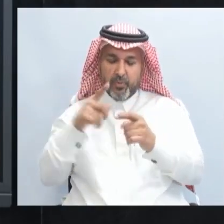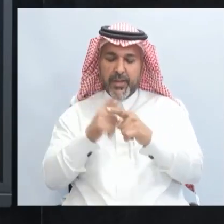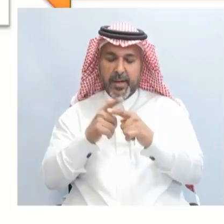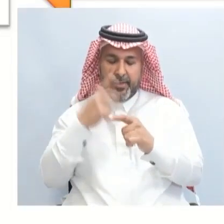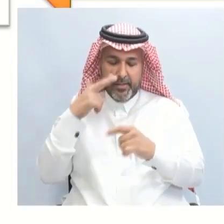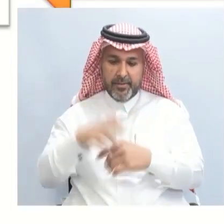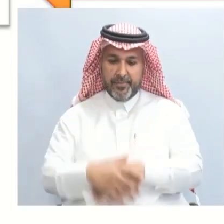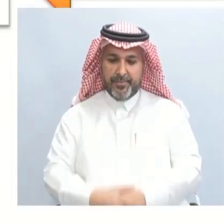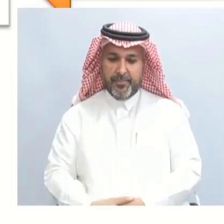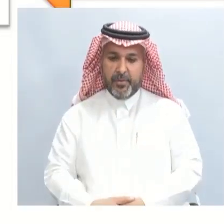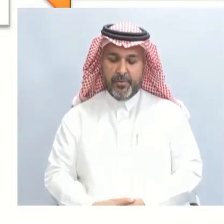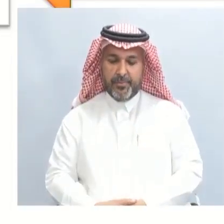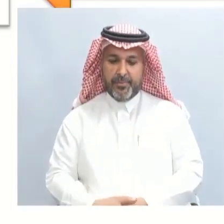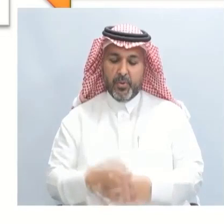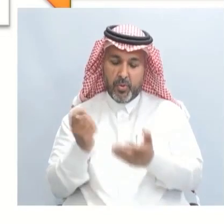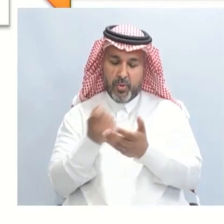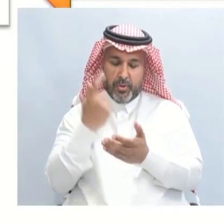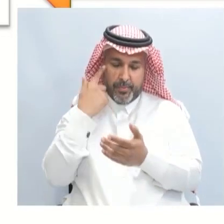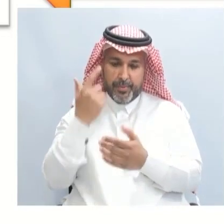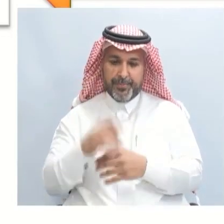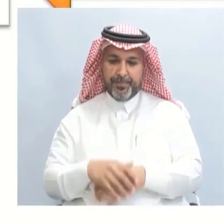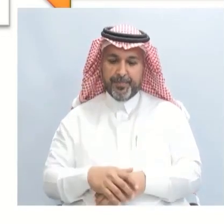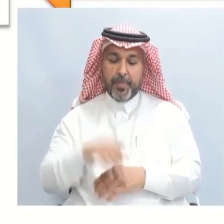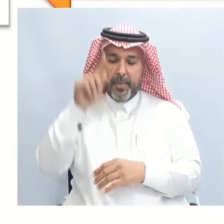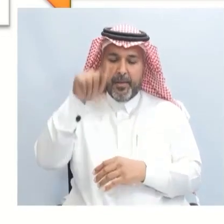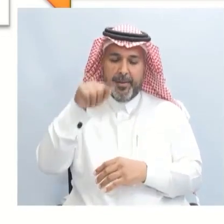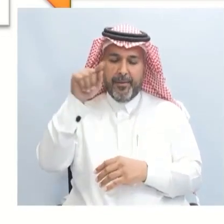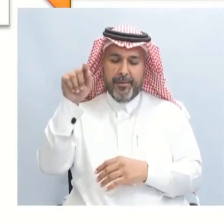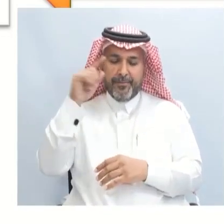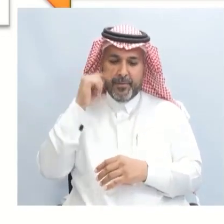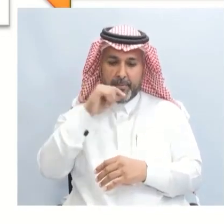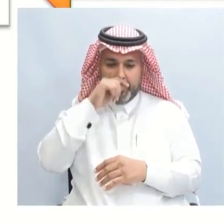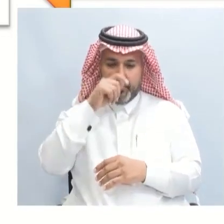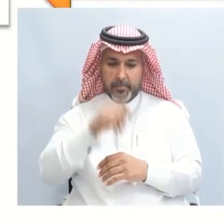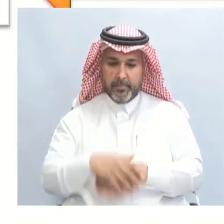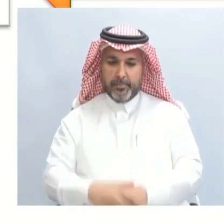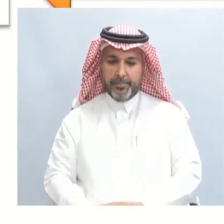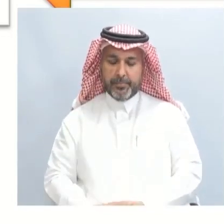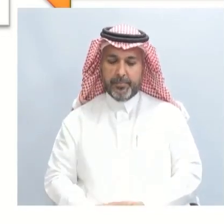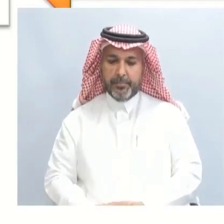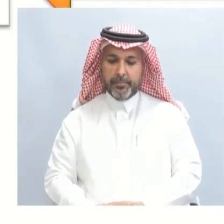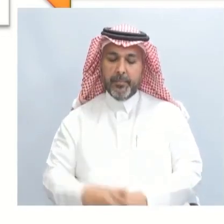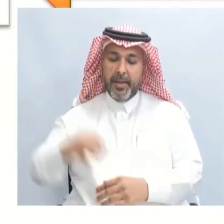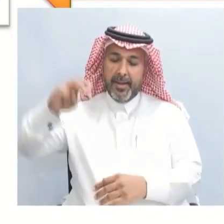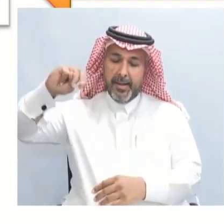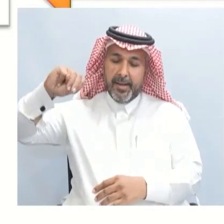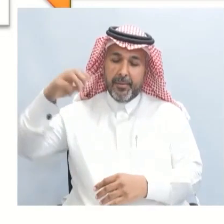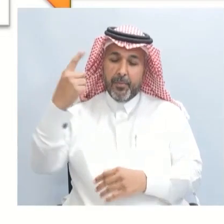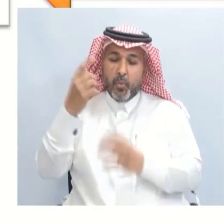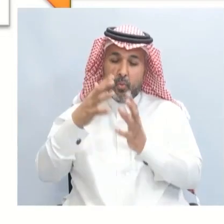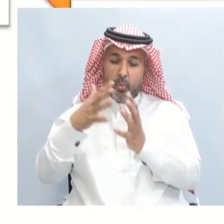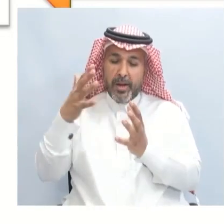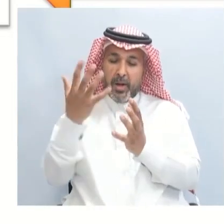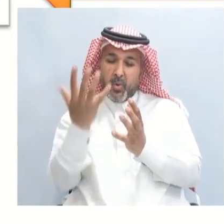معي اكتبها ايضا معي اف عندما تزداد او عندما تزداد ام 1 اللي هي كتله الجسم الاول ستزداد